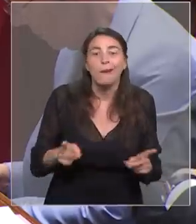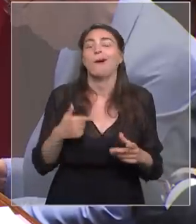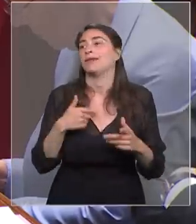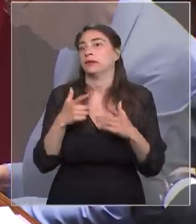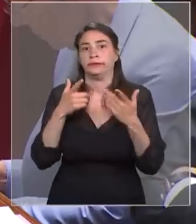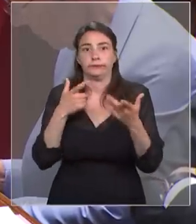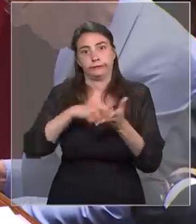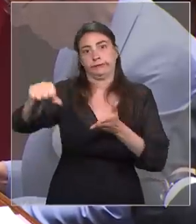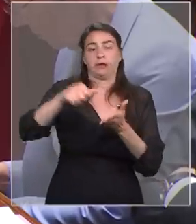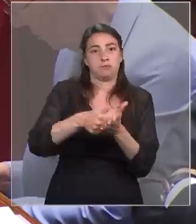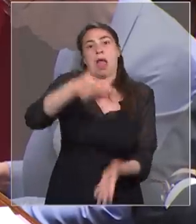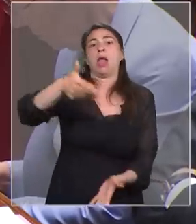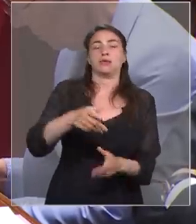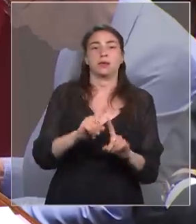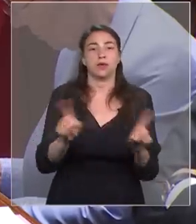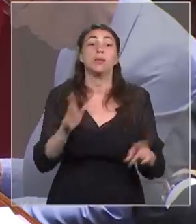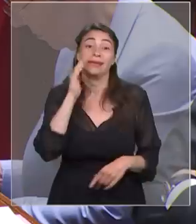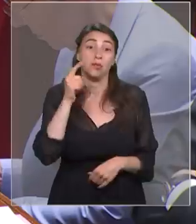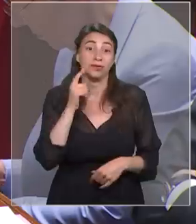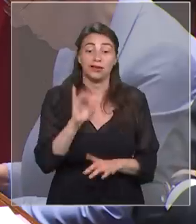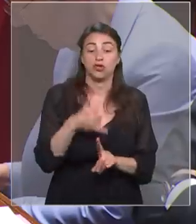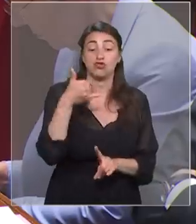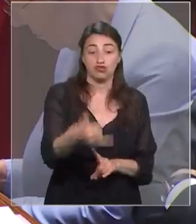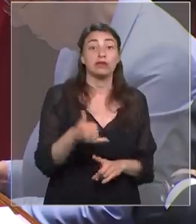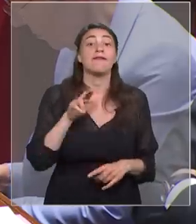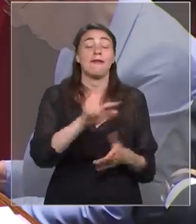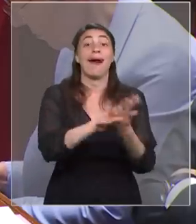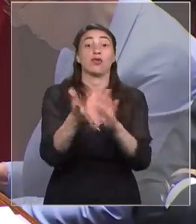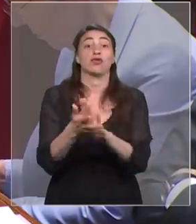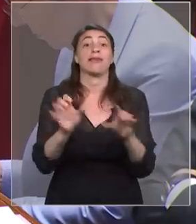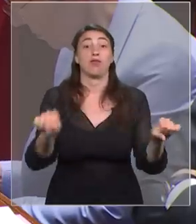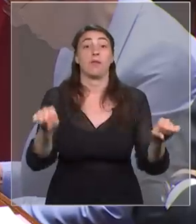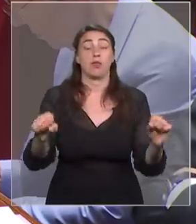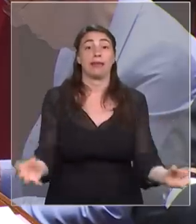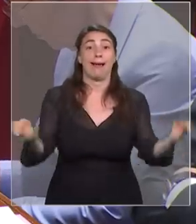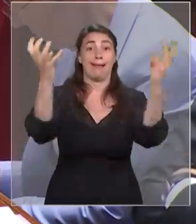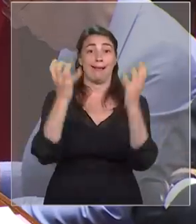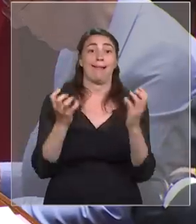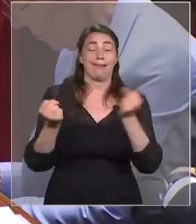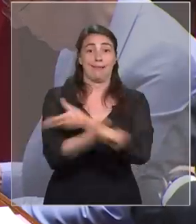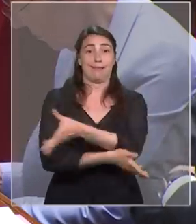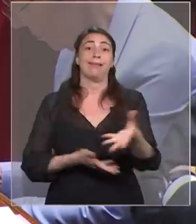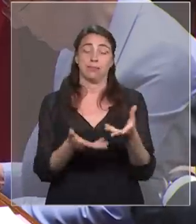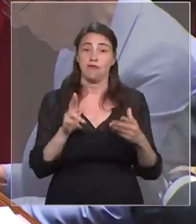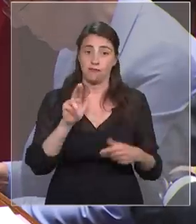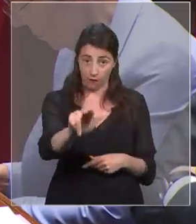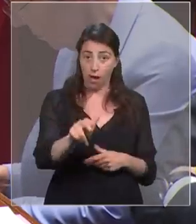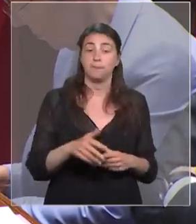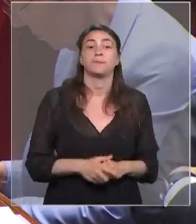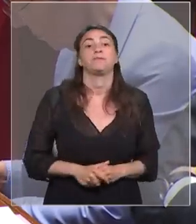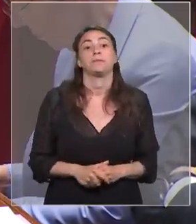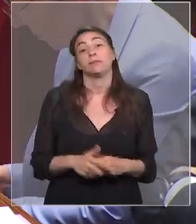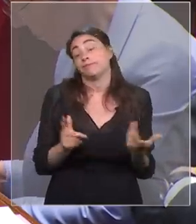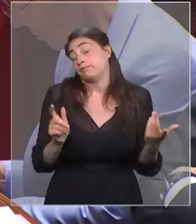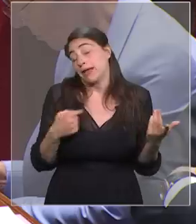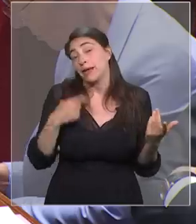donc ce jeudi les associations de motards pour discuter avec eux du calendrier, des modalités. Sans faux semblants et sans illusions, il faudra engager le contrôle